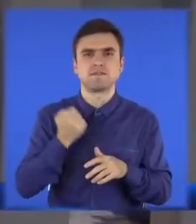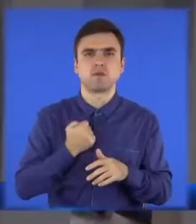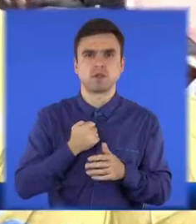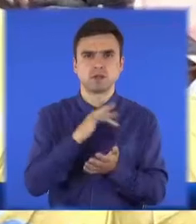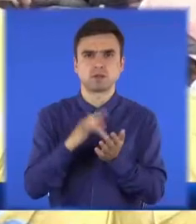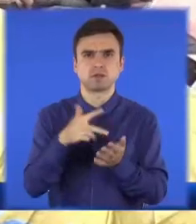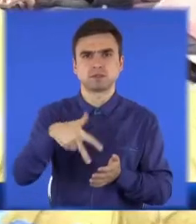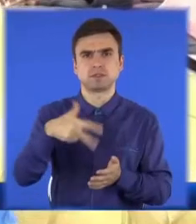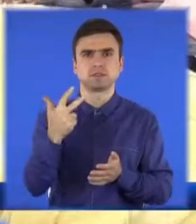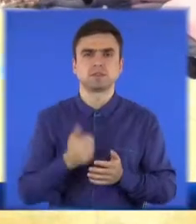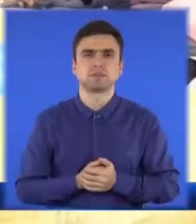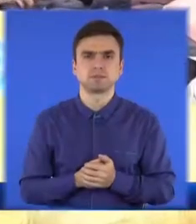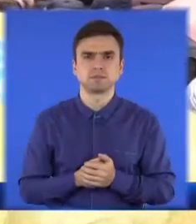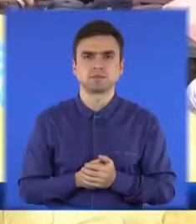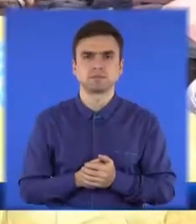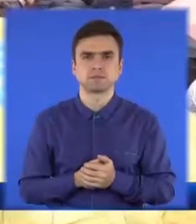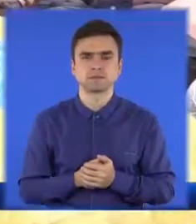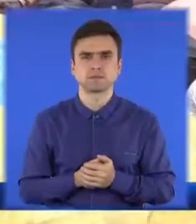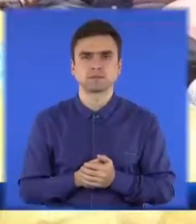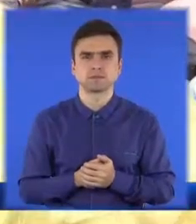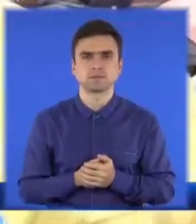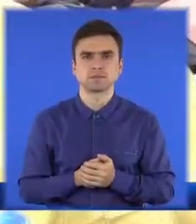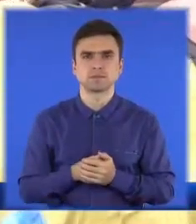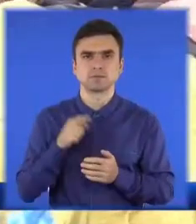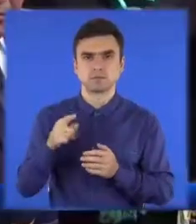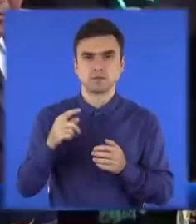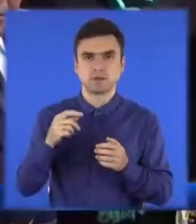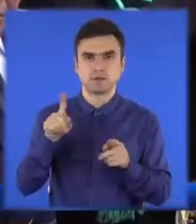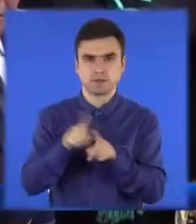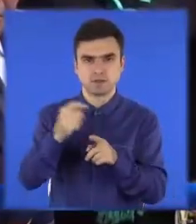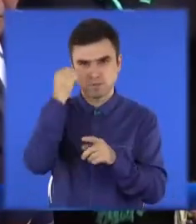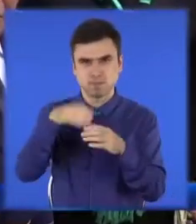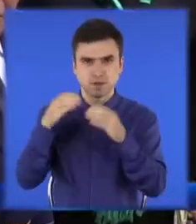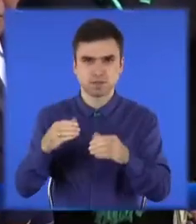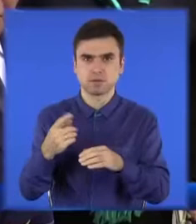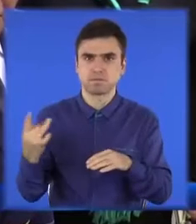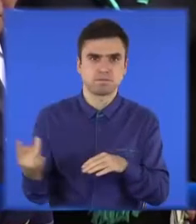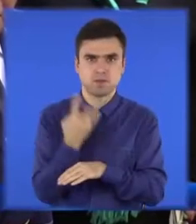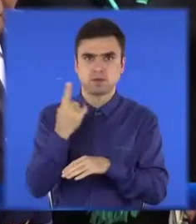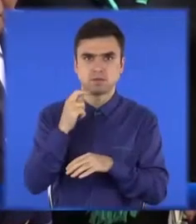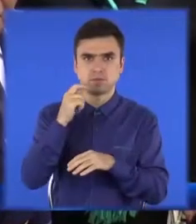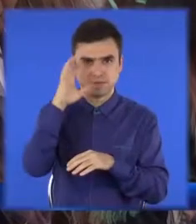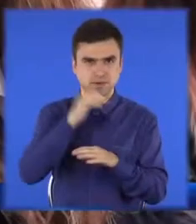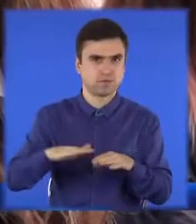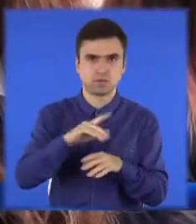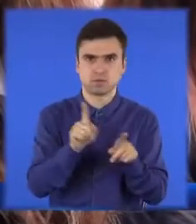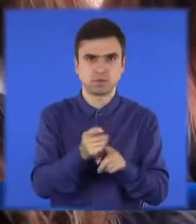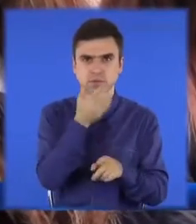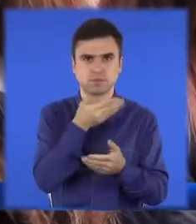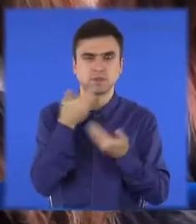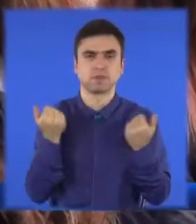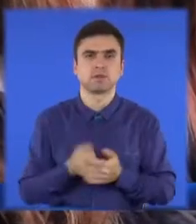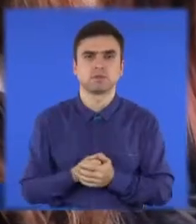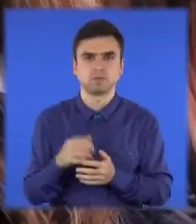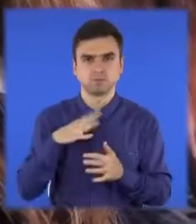отримували квартири. Це перший меморіал у місті, який присвячений загиблим авіаторам. Подивитись на нього прийшли колишні та майбутні льотчики, зв'язківці